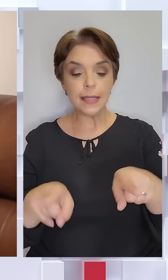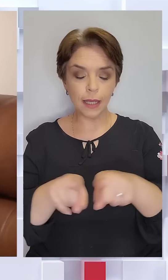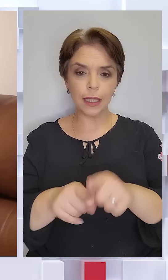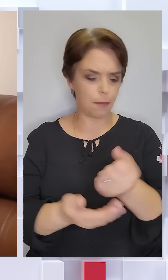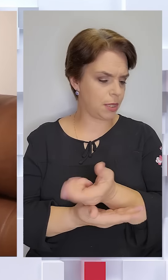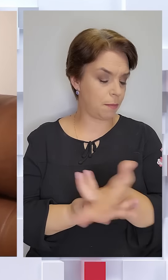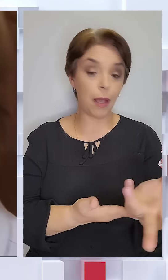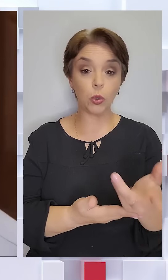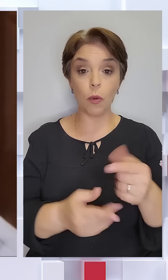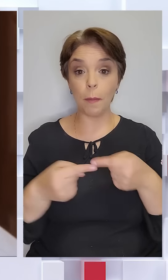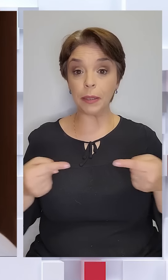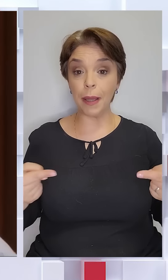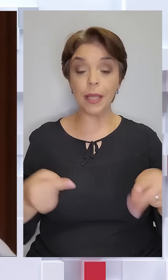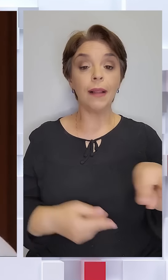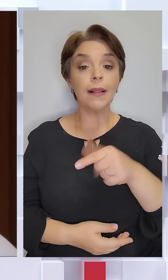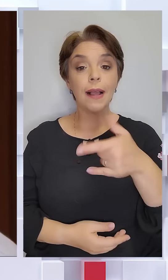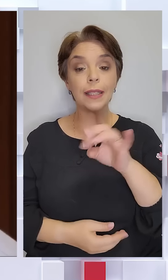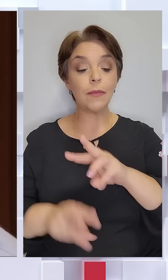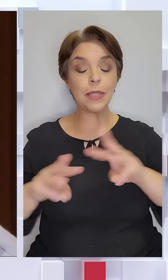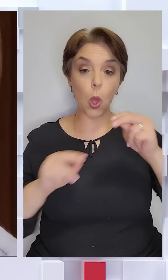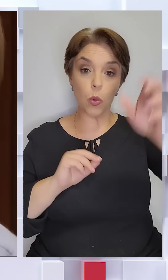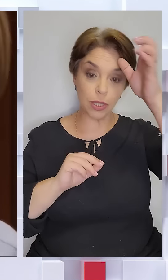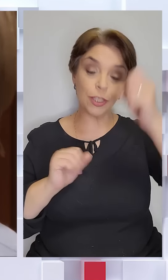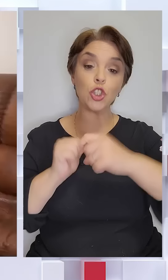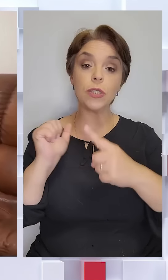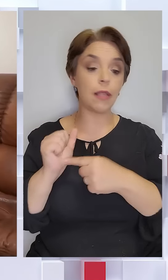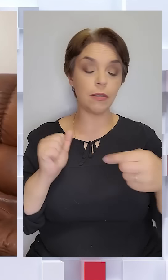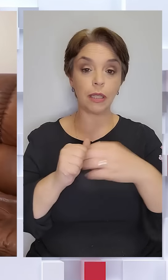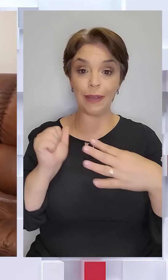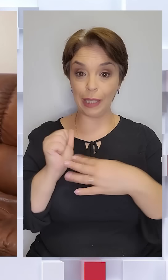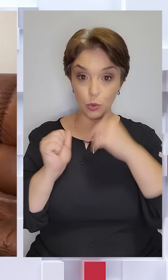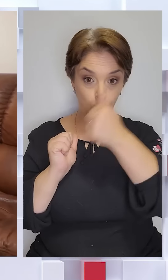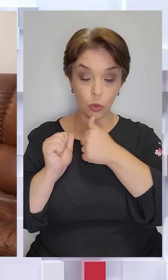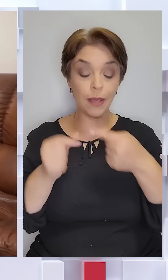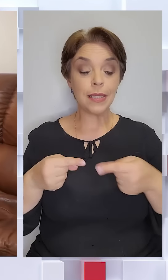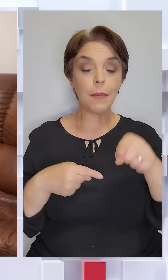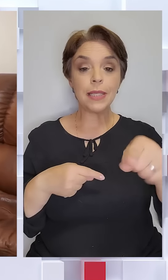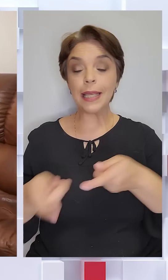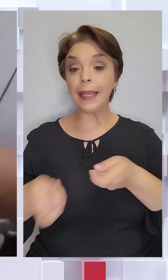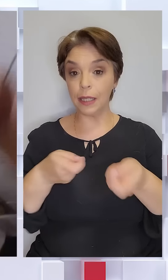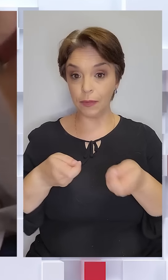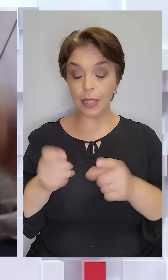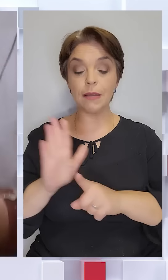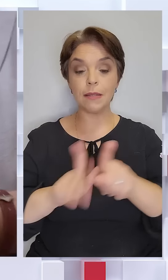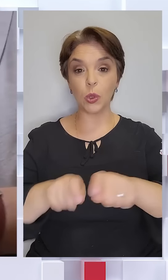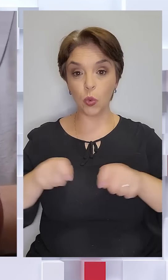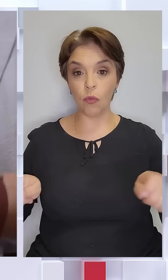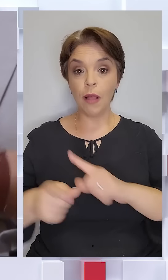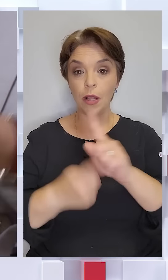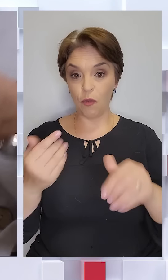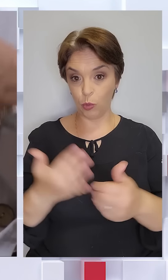таким спектром предметів. Лілія Гриневич – міністерка освіти 16-19 років. Саме за її керівництво стартувала